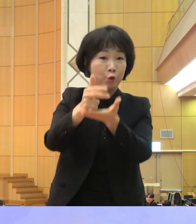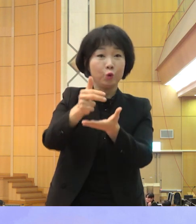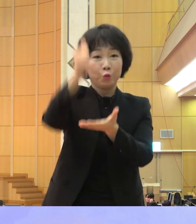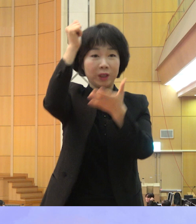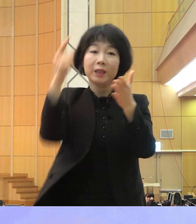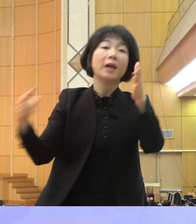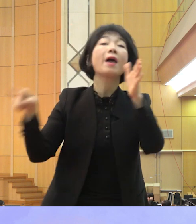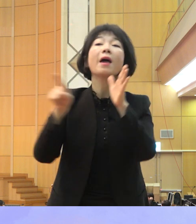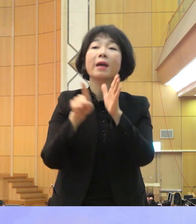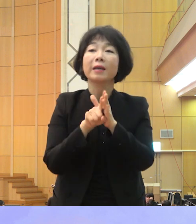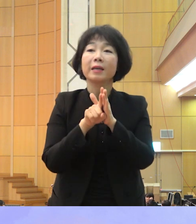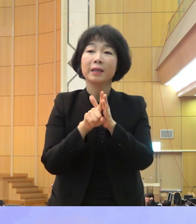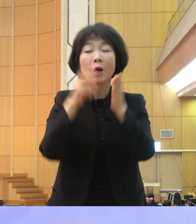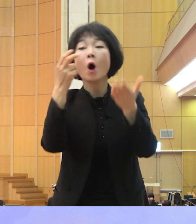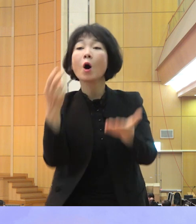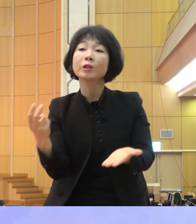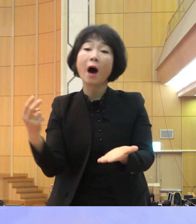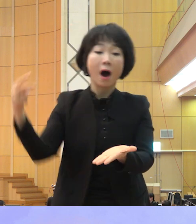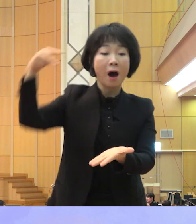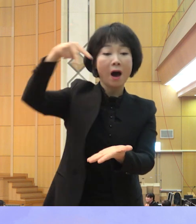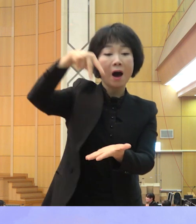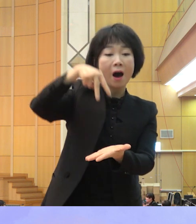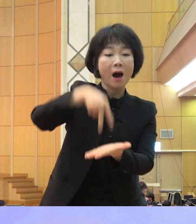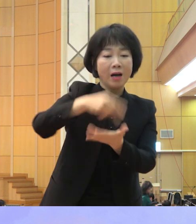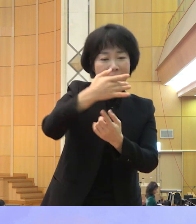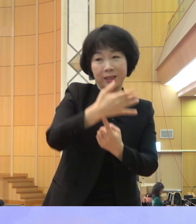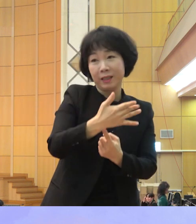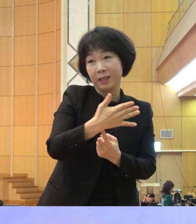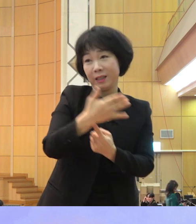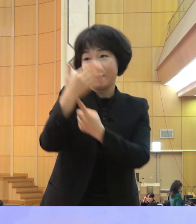군병들아, 주 위에 일어나.